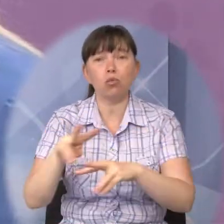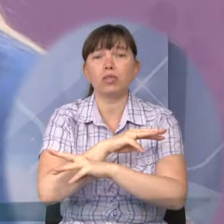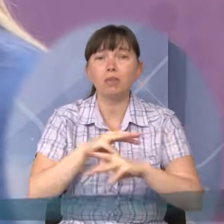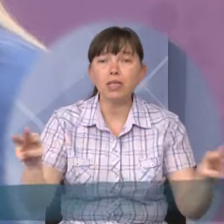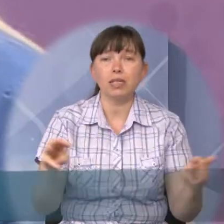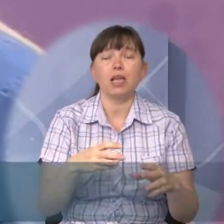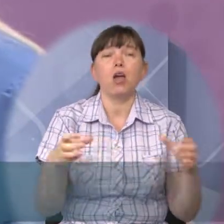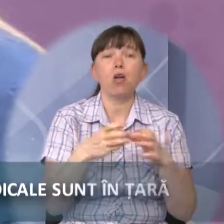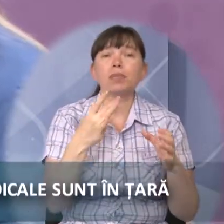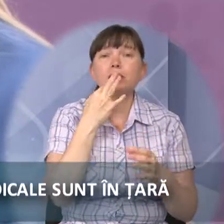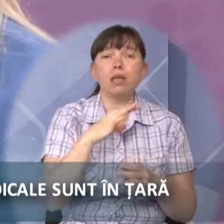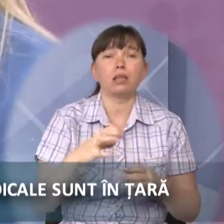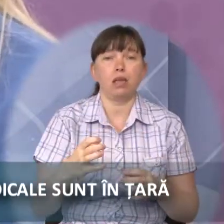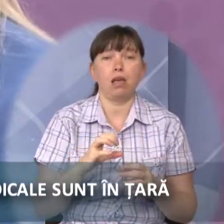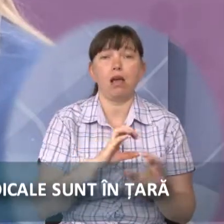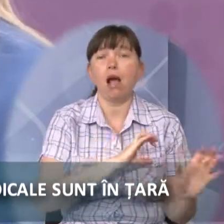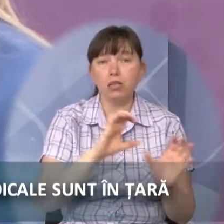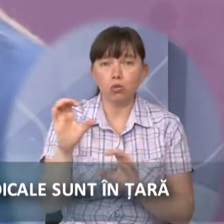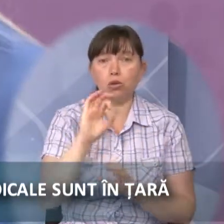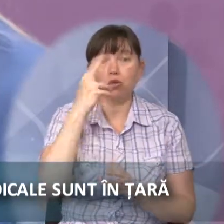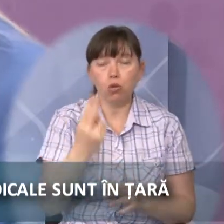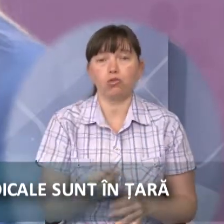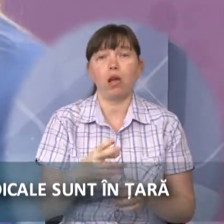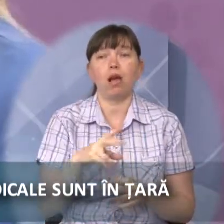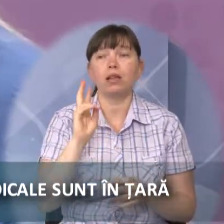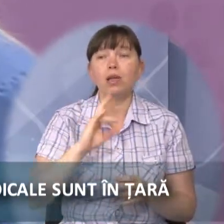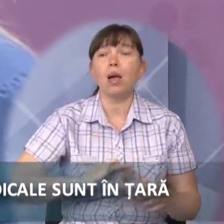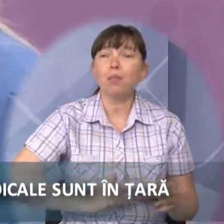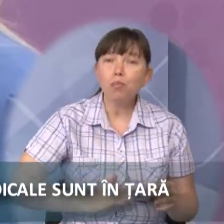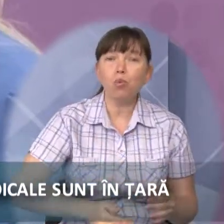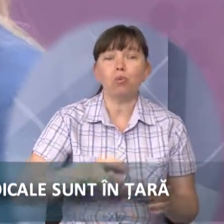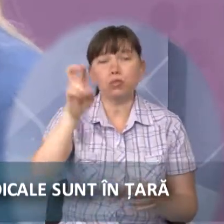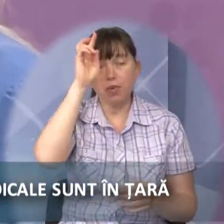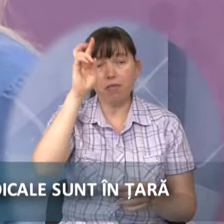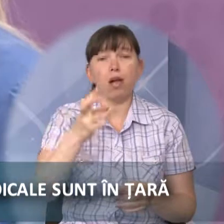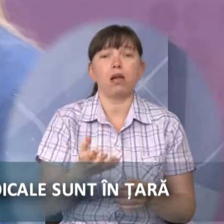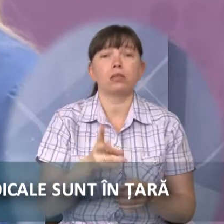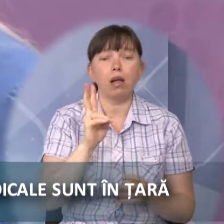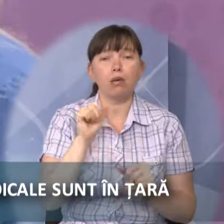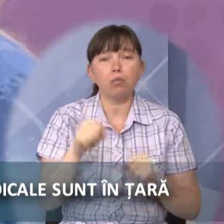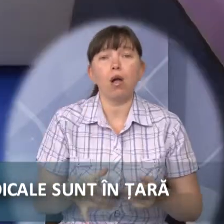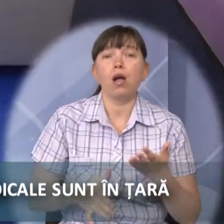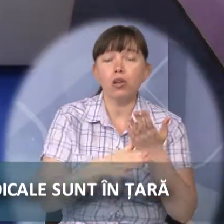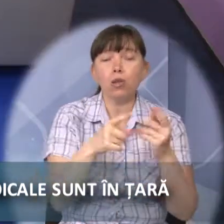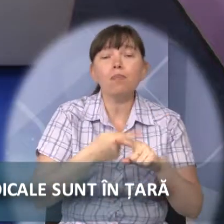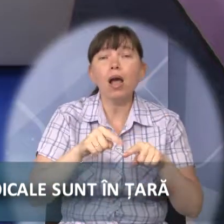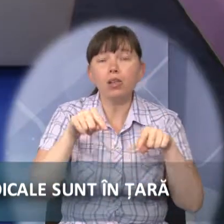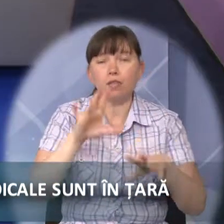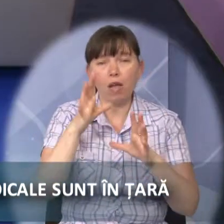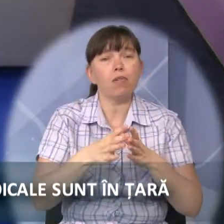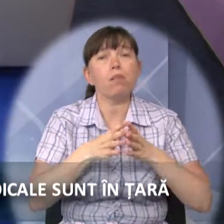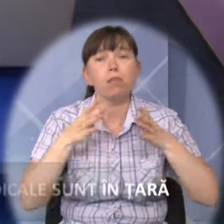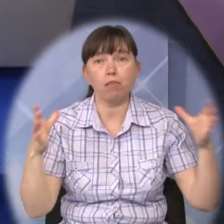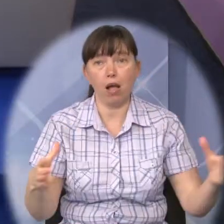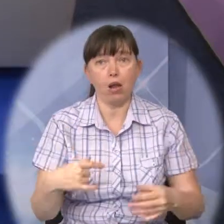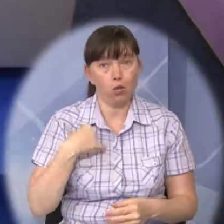instituții, minister, Compania Națională de Asigurări, prestatori publici, privați, pe marginea studiului dat. Așa vom